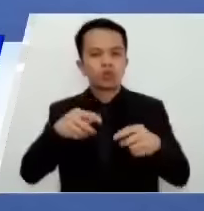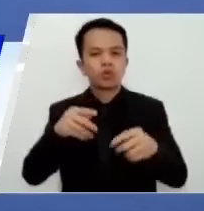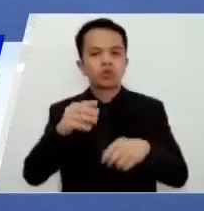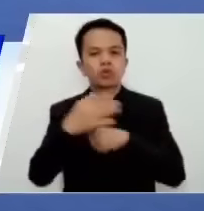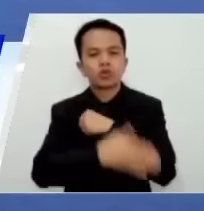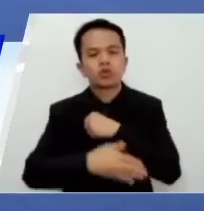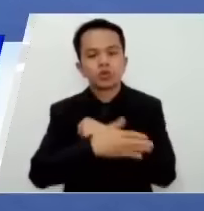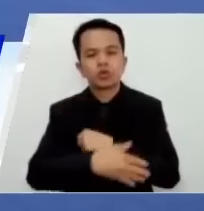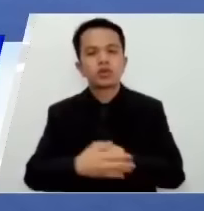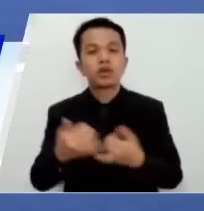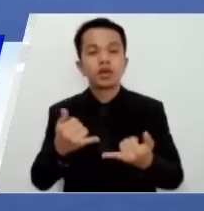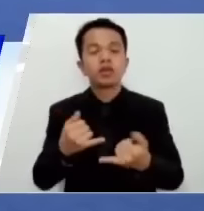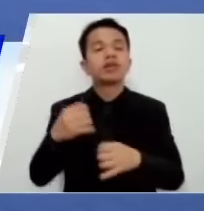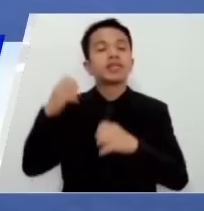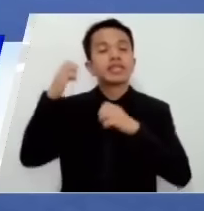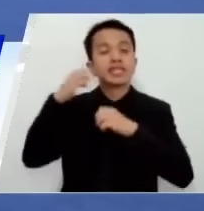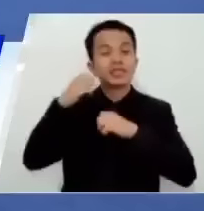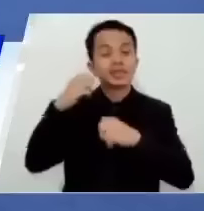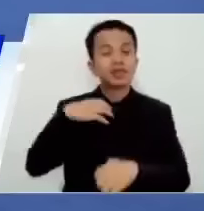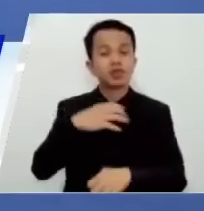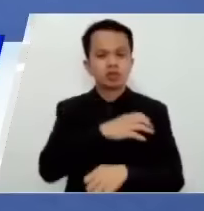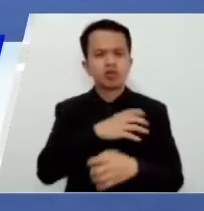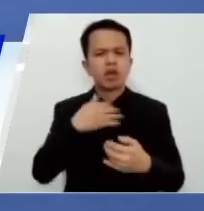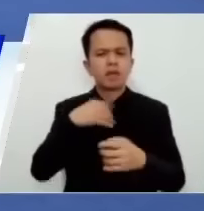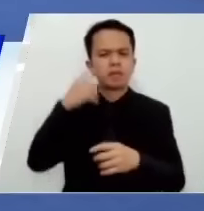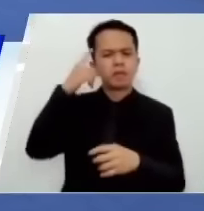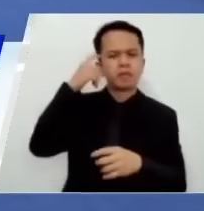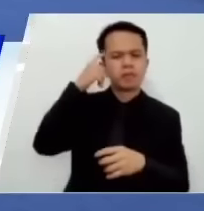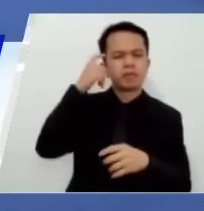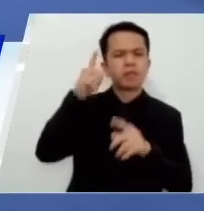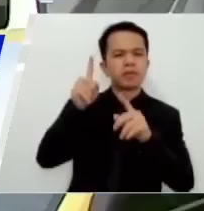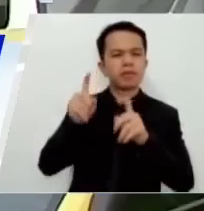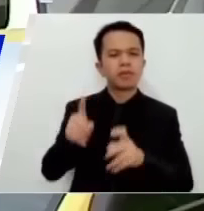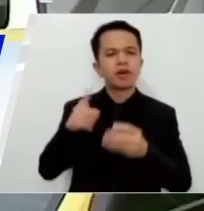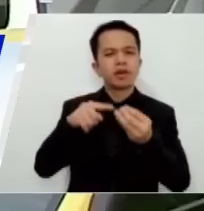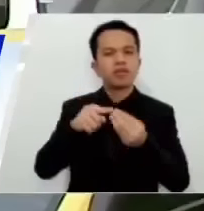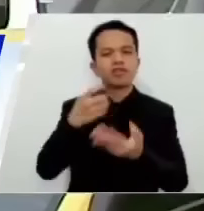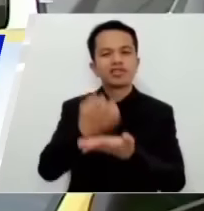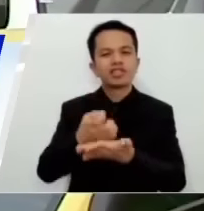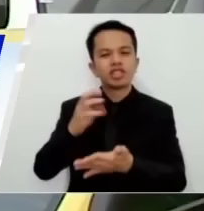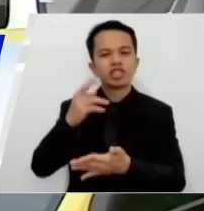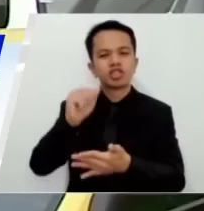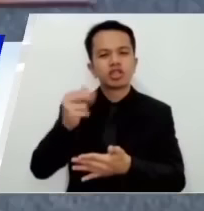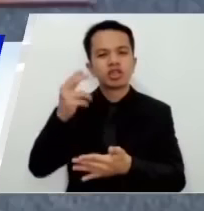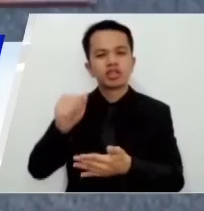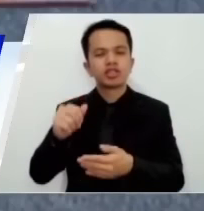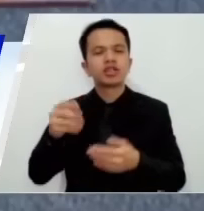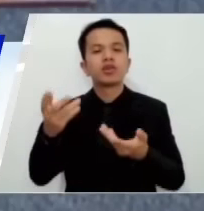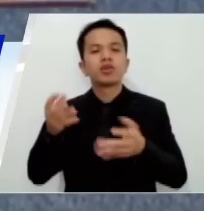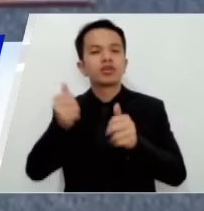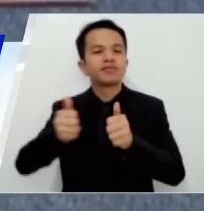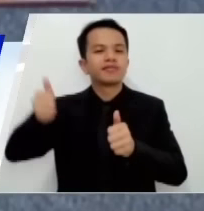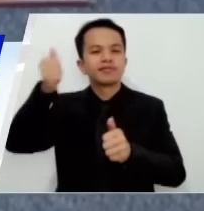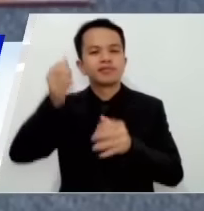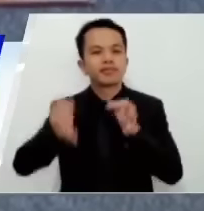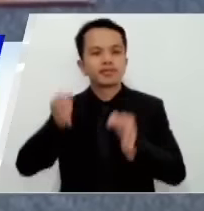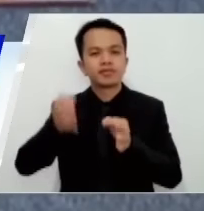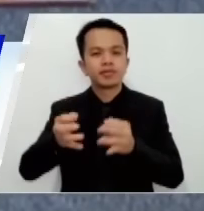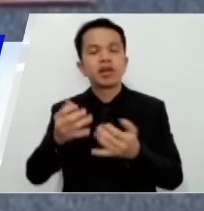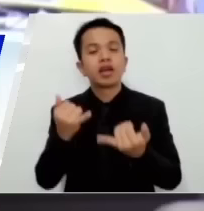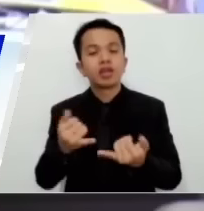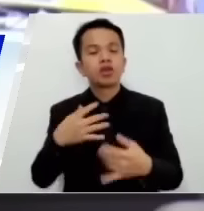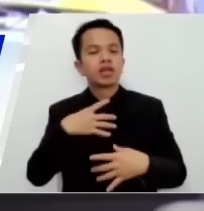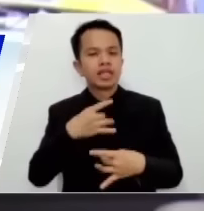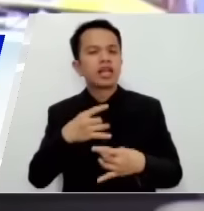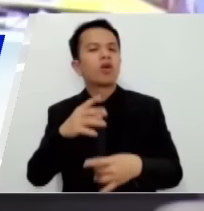ilang kongresista na may Kwon sa constitutionality ng economic Cha sa korte suprema Kaya mas gusto nilang Hintayin